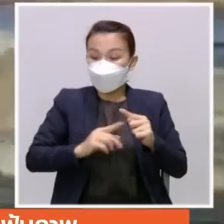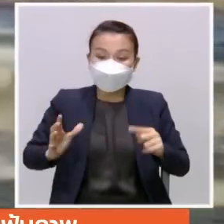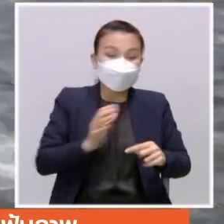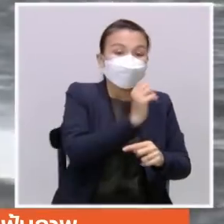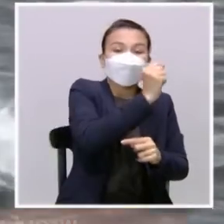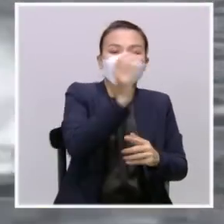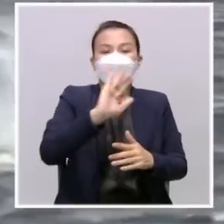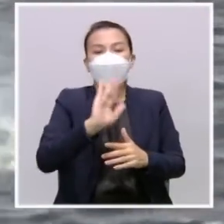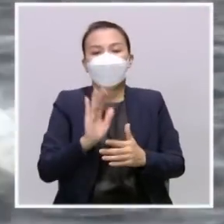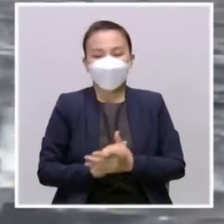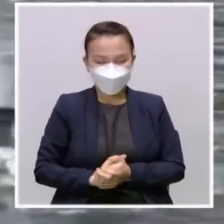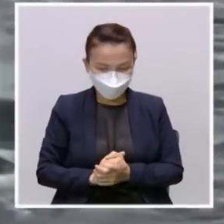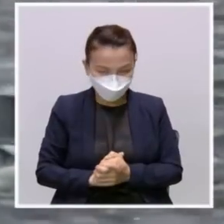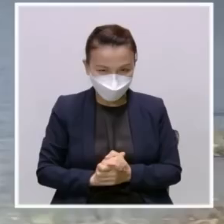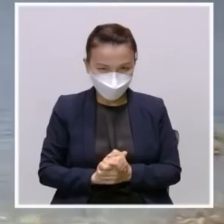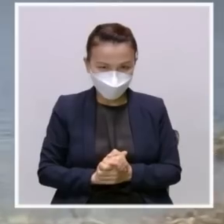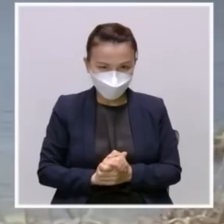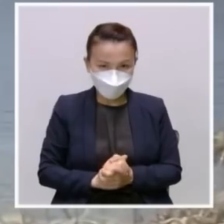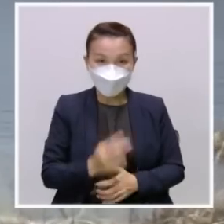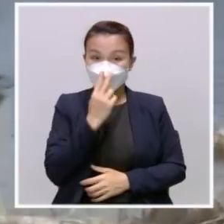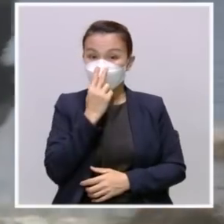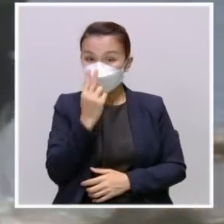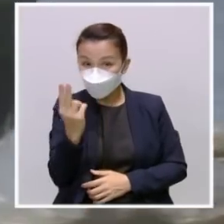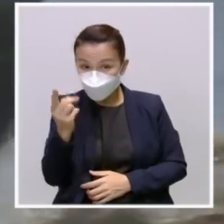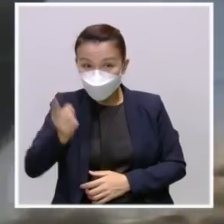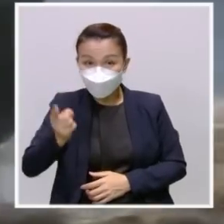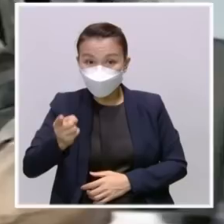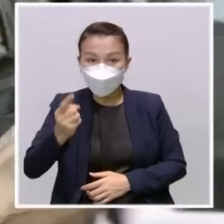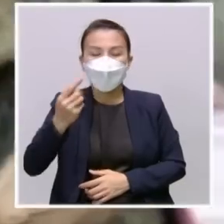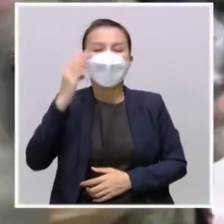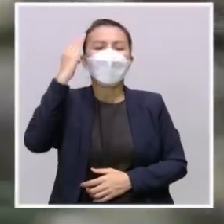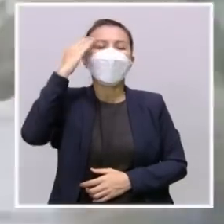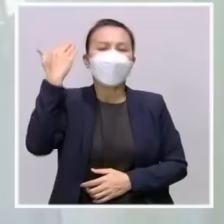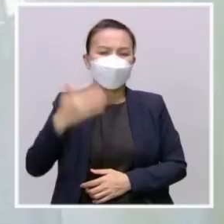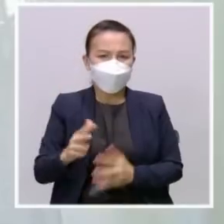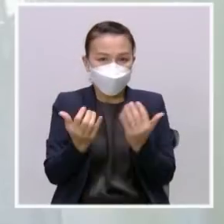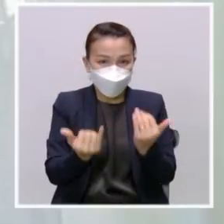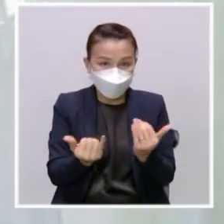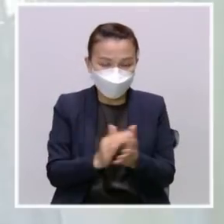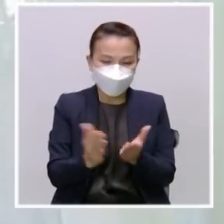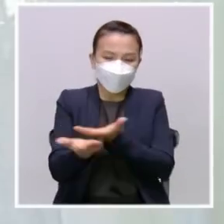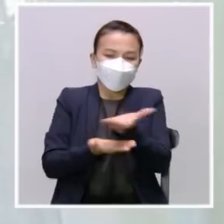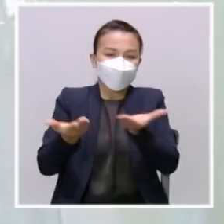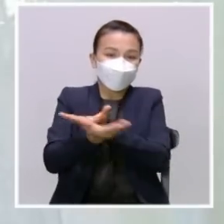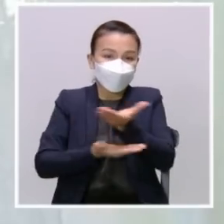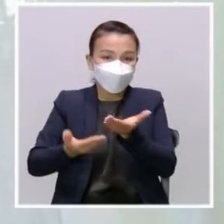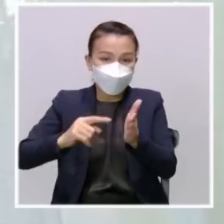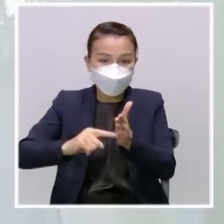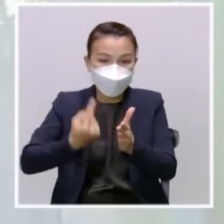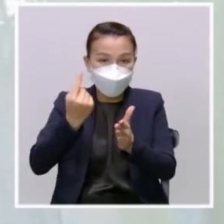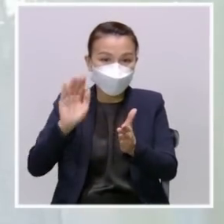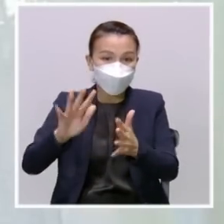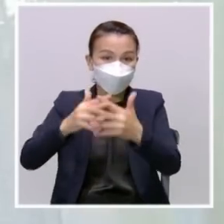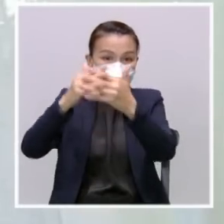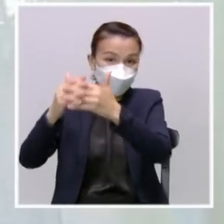วยค่ะคุณนิวคุณพลอยคุณผู้ชมคะต้องจับตาดูต่อไปนะคะวันนี้ก็จะได้ทราบแล้วค่ะว่าวงสนทนาวงแรกระหว่างสหรั